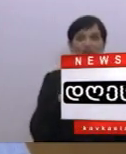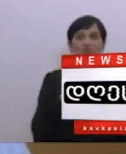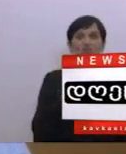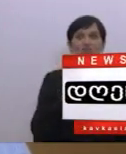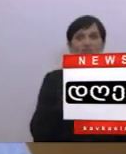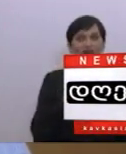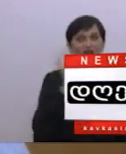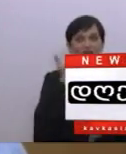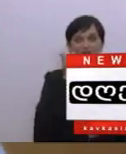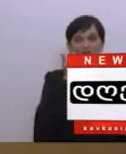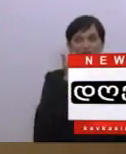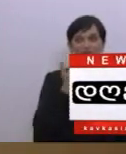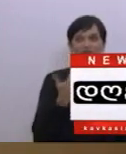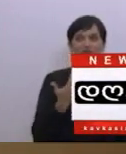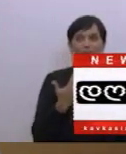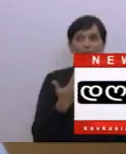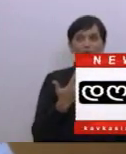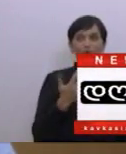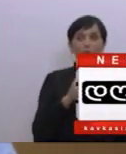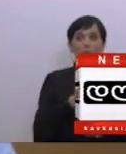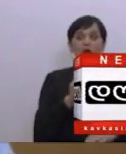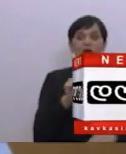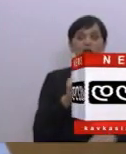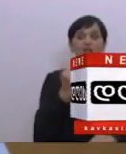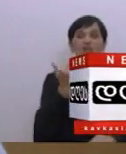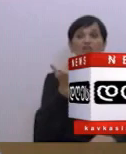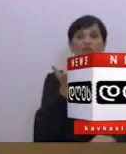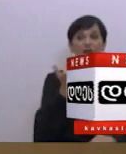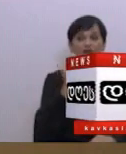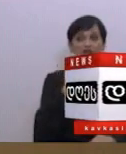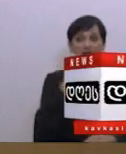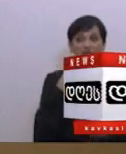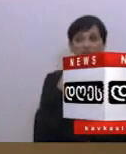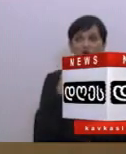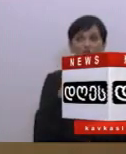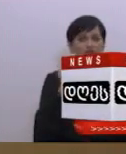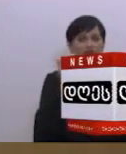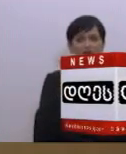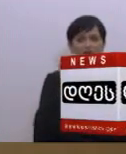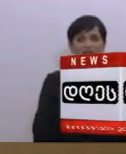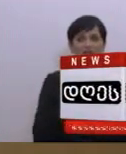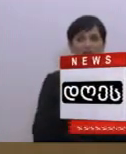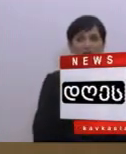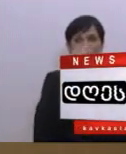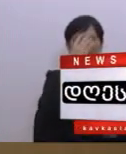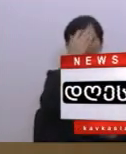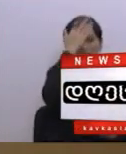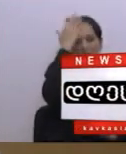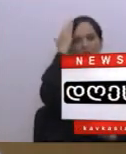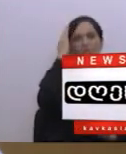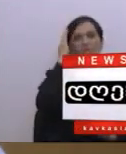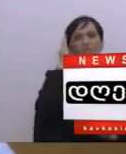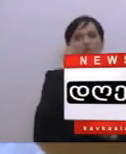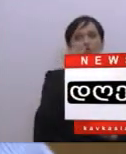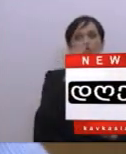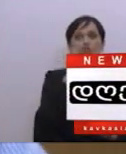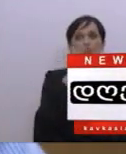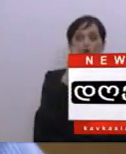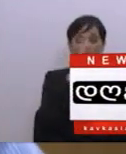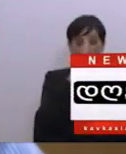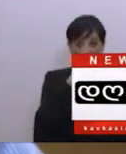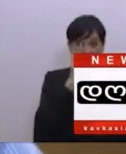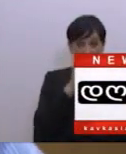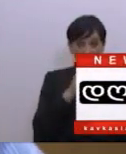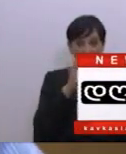Zalian Šemtschoboda. Magram Tkoerat Mauda, Arktschoeniat. Showis tragedia asta, dacă au șirabit